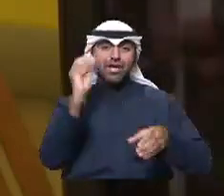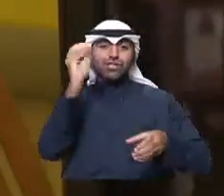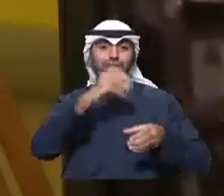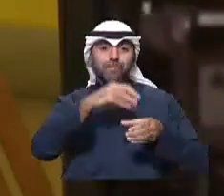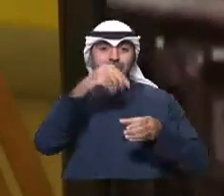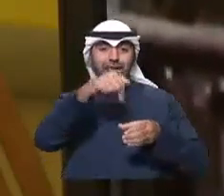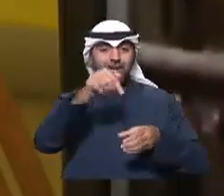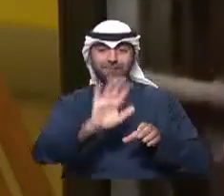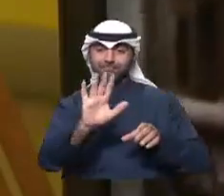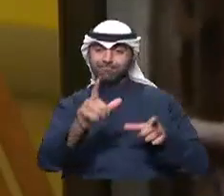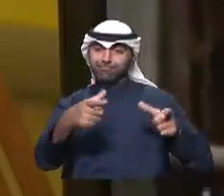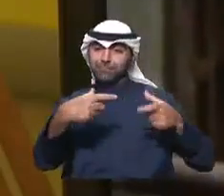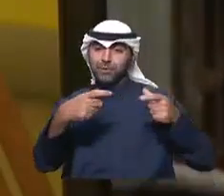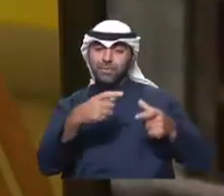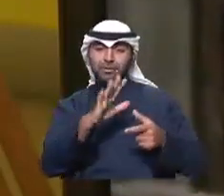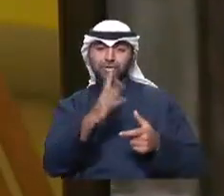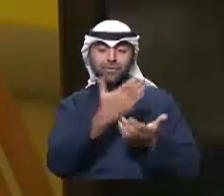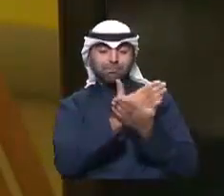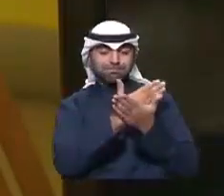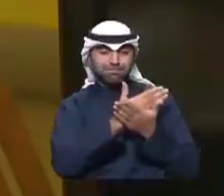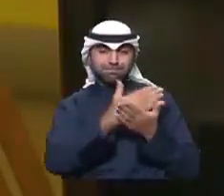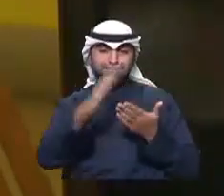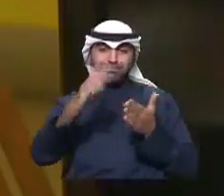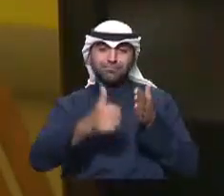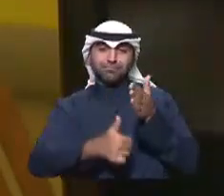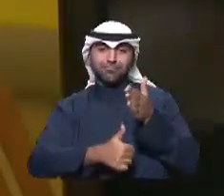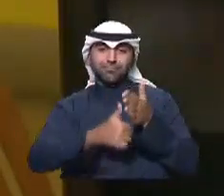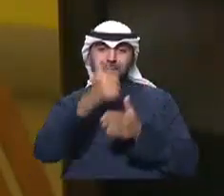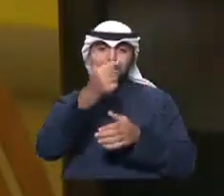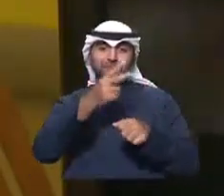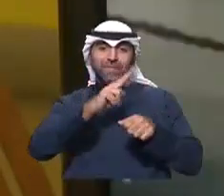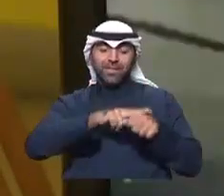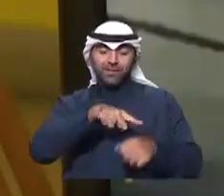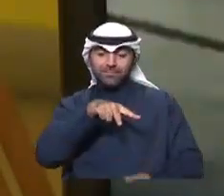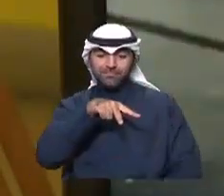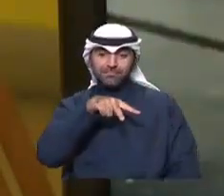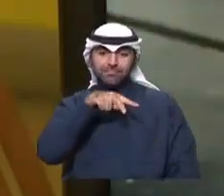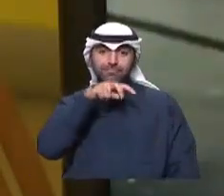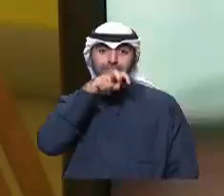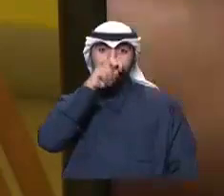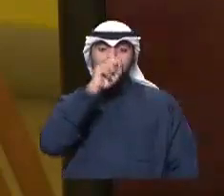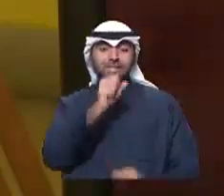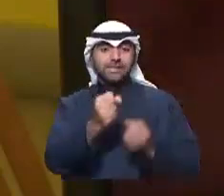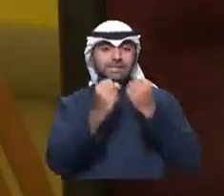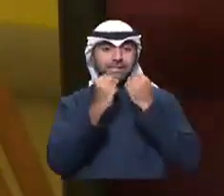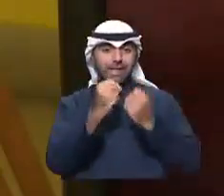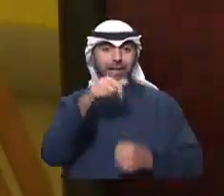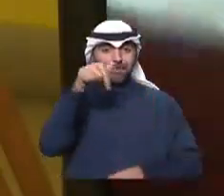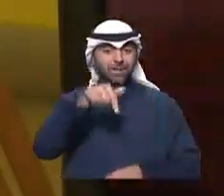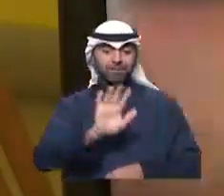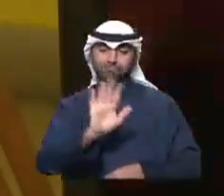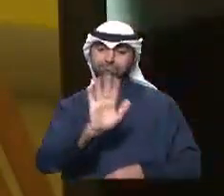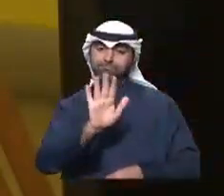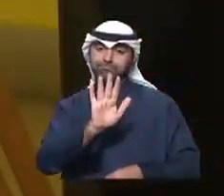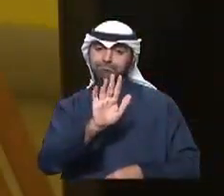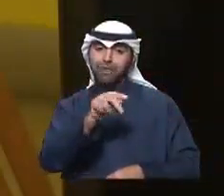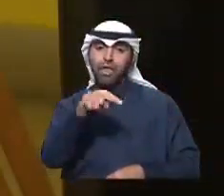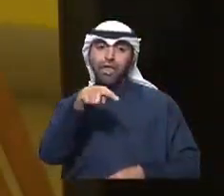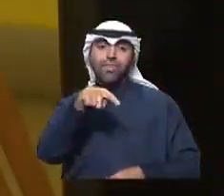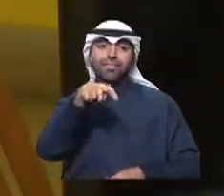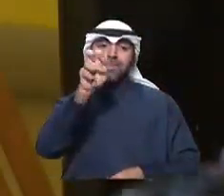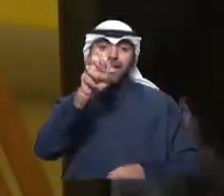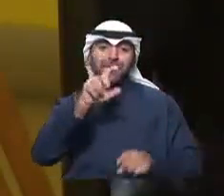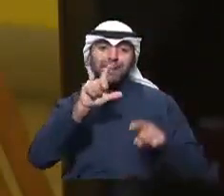والاير بولوشن، لأن أوريدي الفيد مالنا اللي هو ويست بلاستيك قاعد يندفن عندنا بالأرض أو إن احنا قاعد نحرقه. احنا قاعد نستفيد